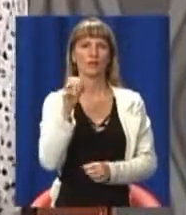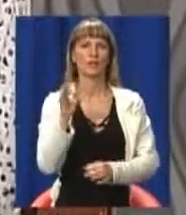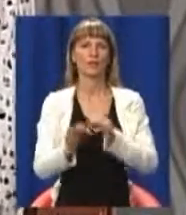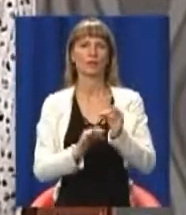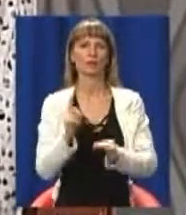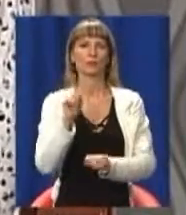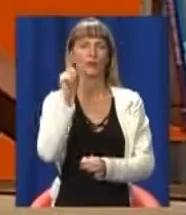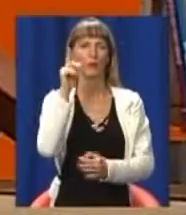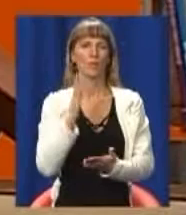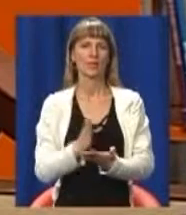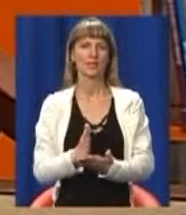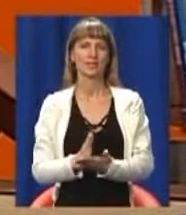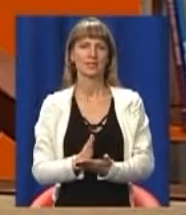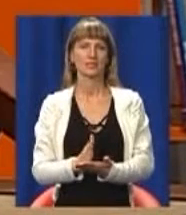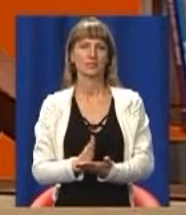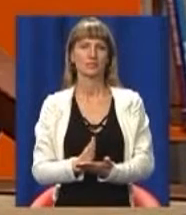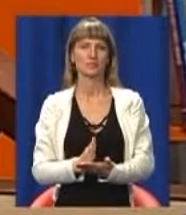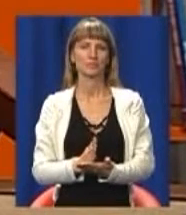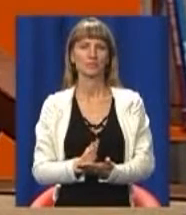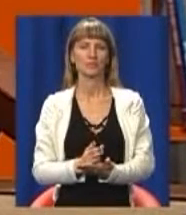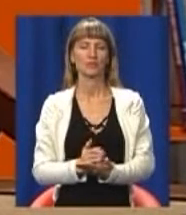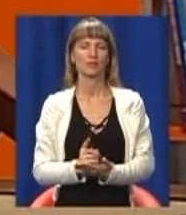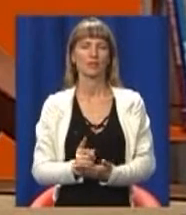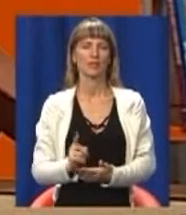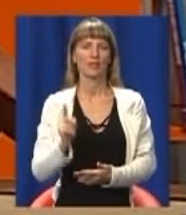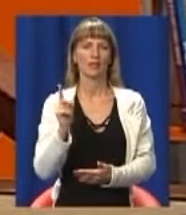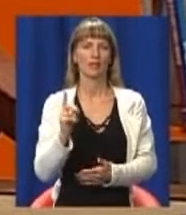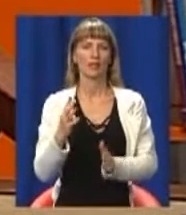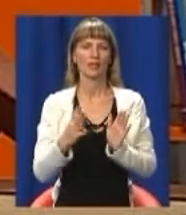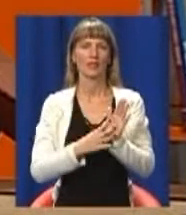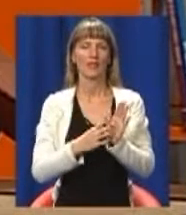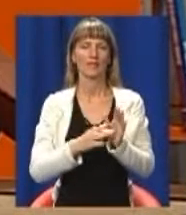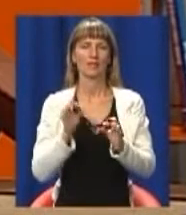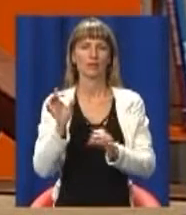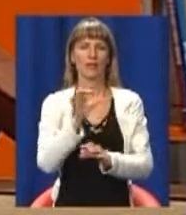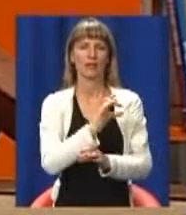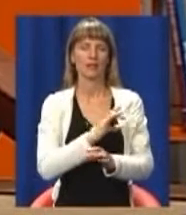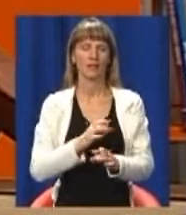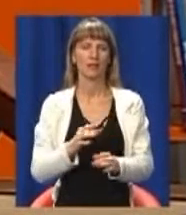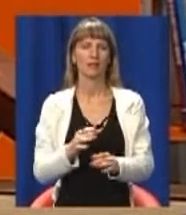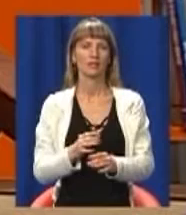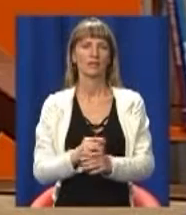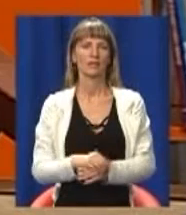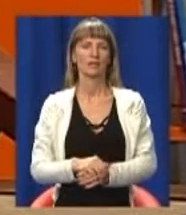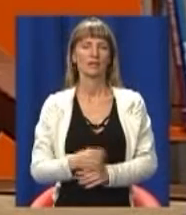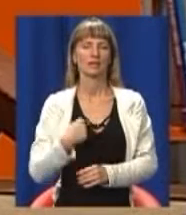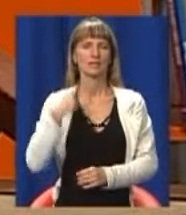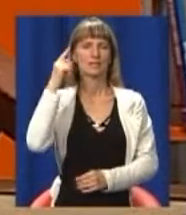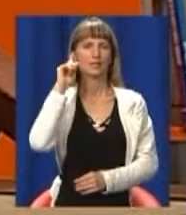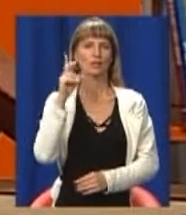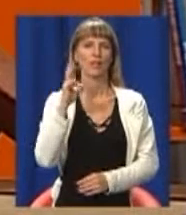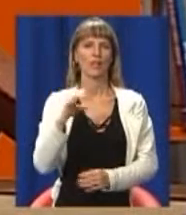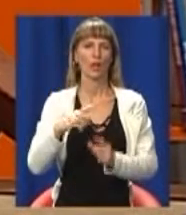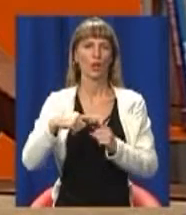може знаходитися? Там 9 планет. Так. Я знаю, що на